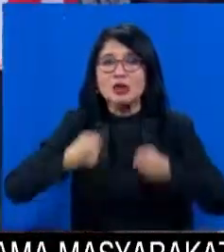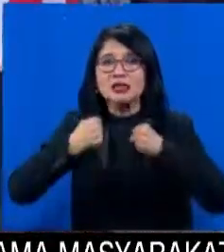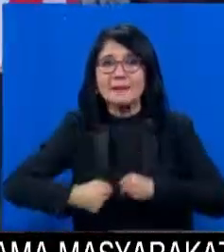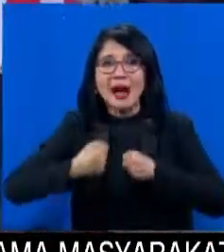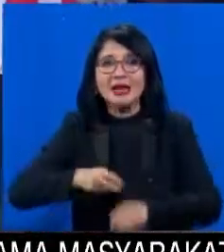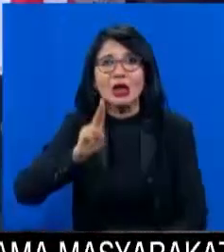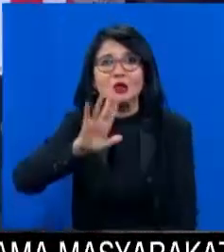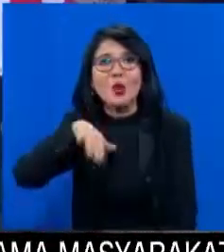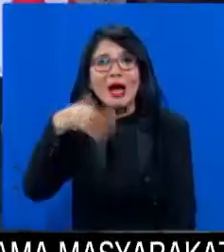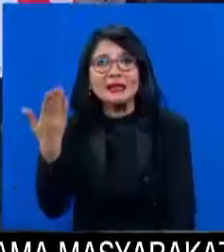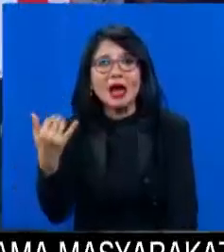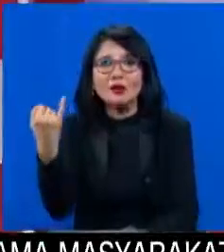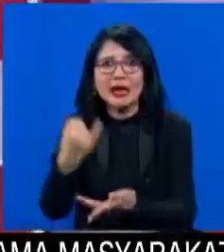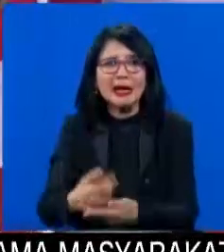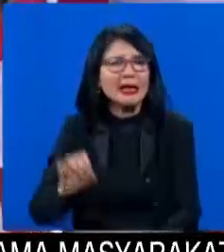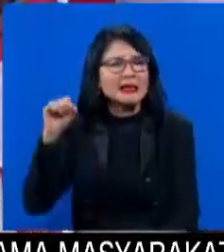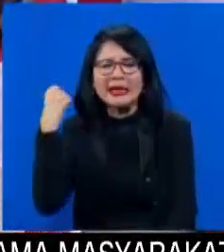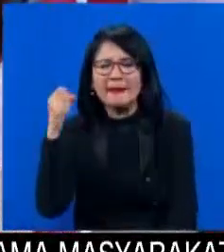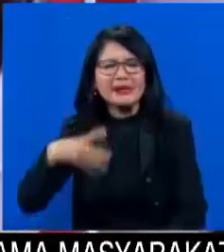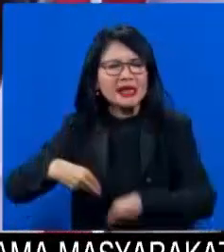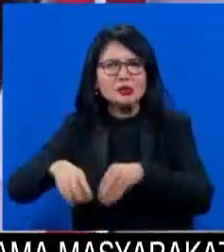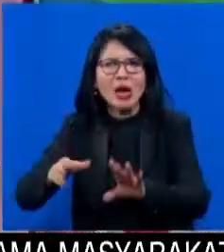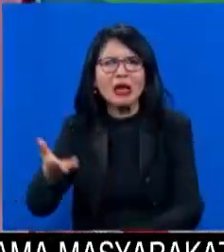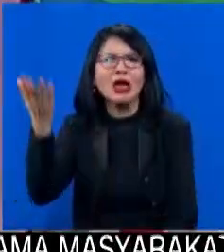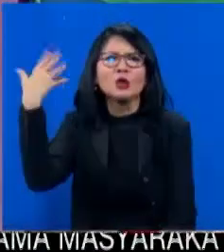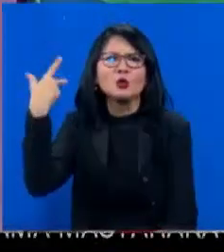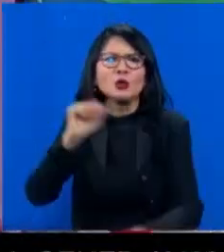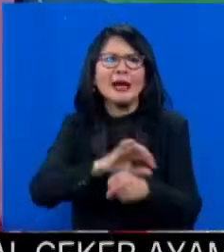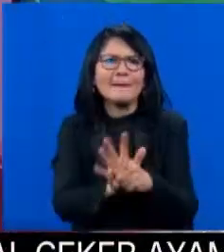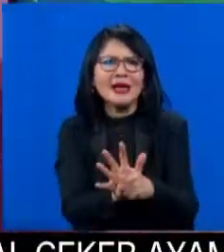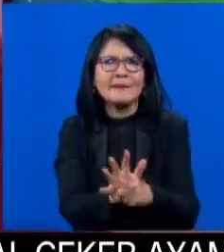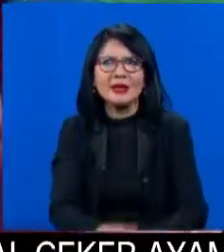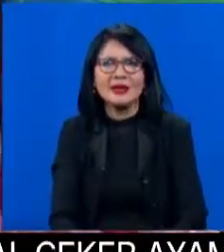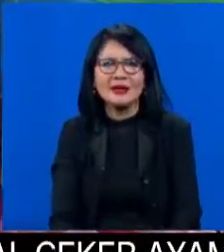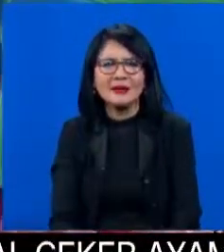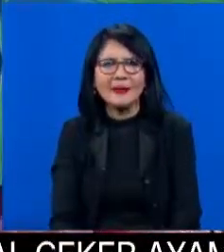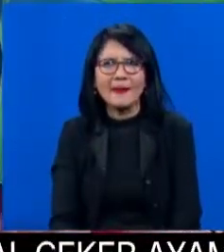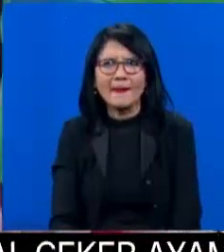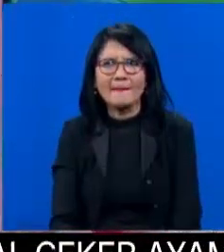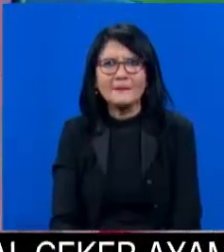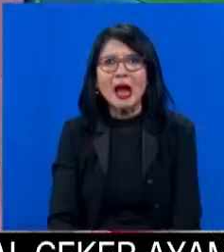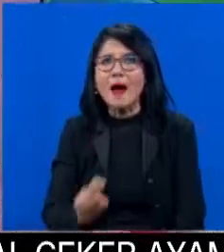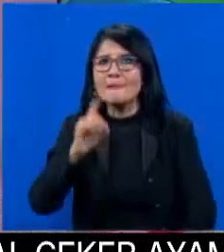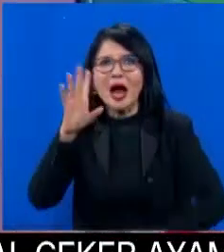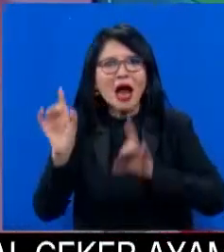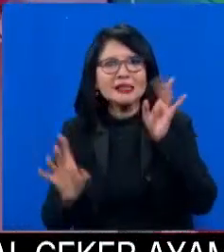2 tahun terakhir tidak dapat berjualan akibat pandemi. Banyak bang, macam-macamnya.